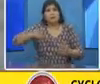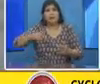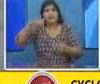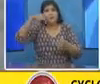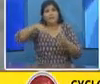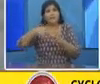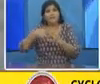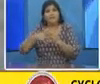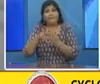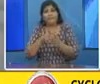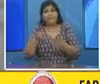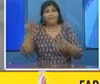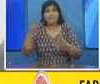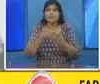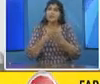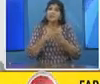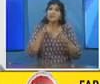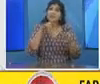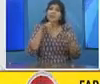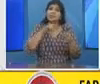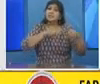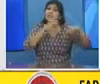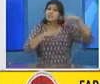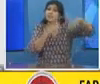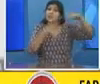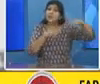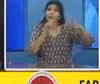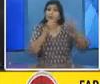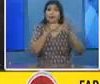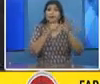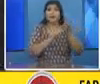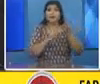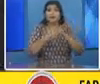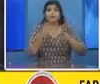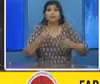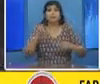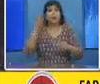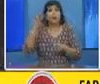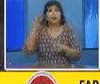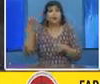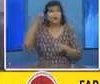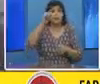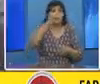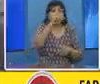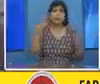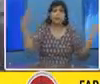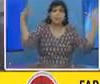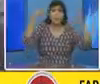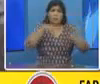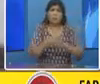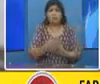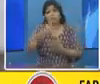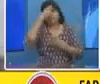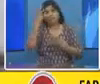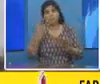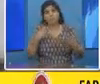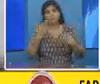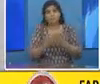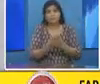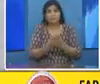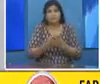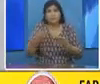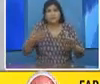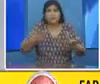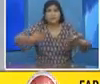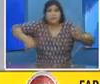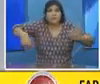निसर्ग आया। कितने ही राज्यों में हमारे किसान भाई बहन टिड्डी दल के हमले से परेशान और कुछ नहीं तो